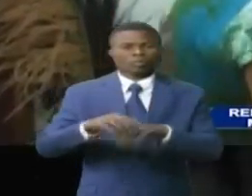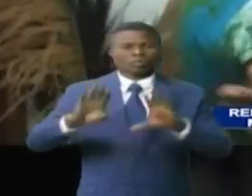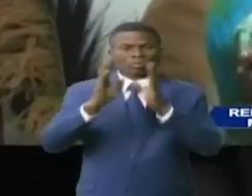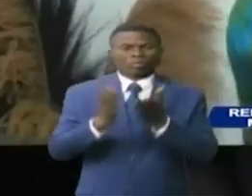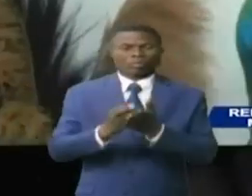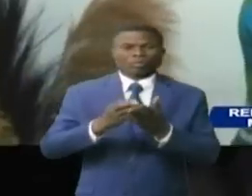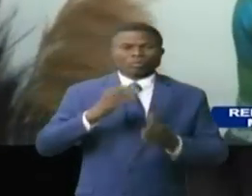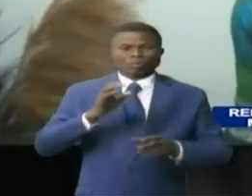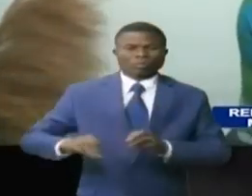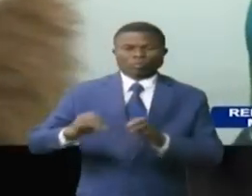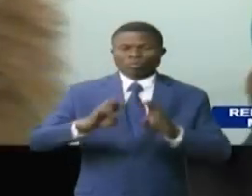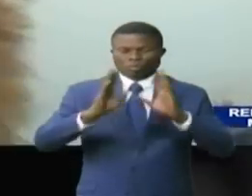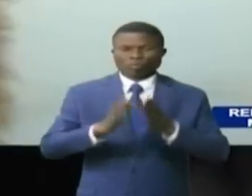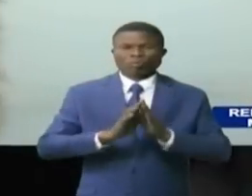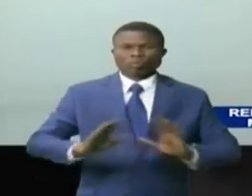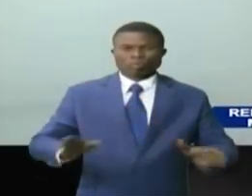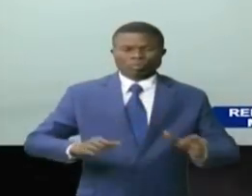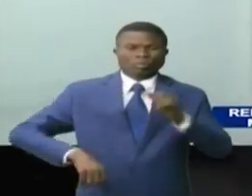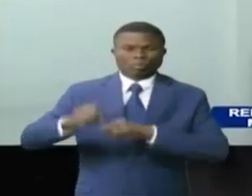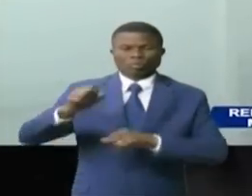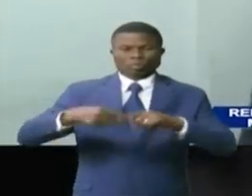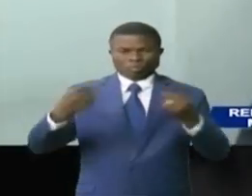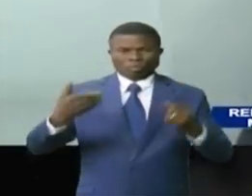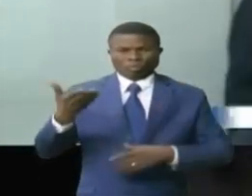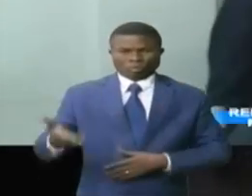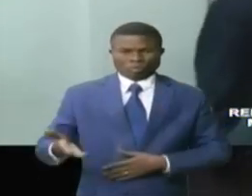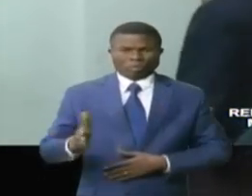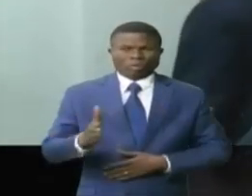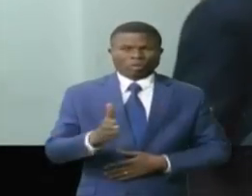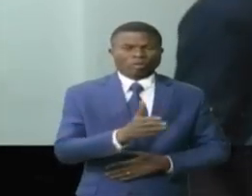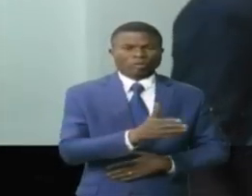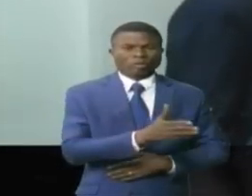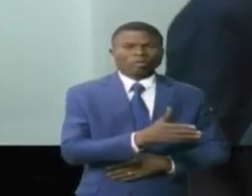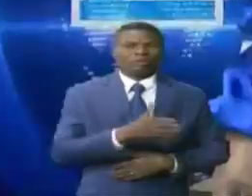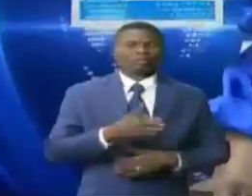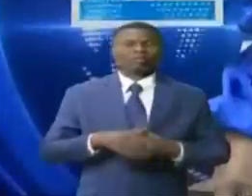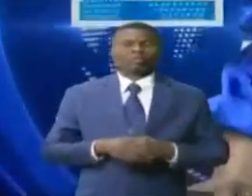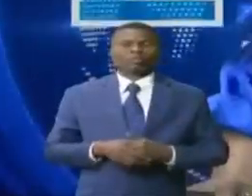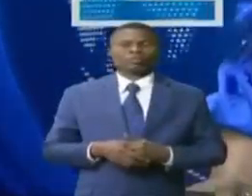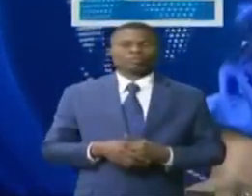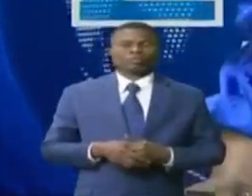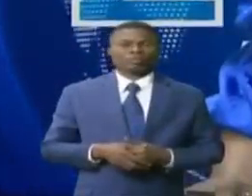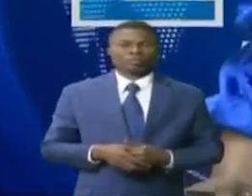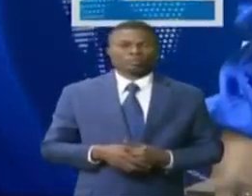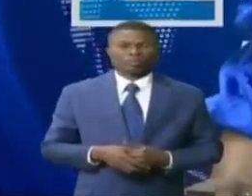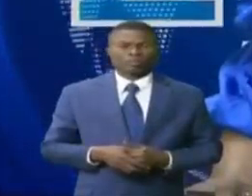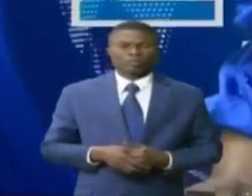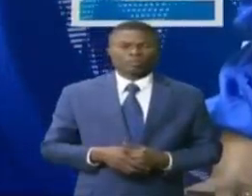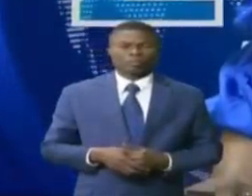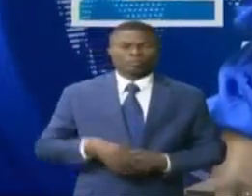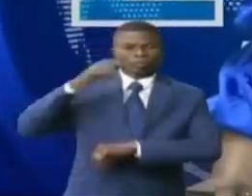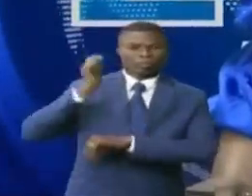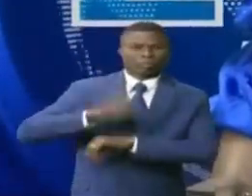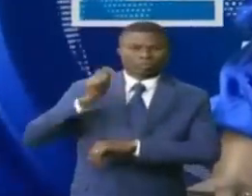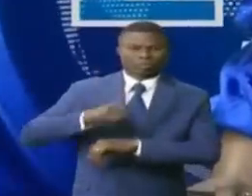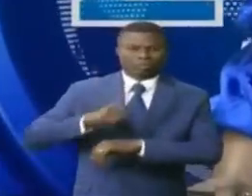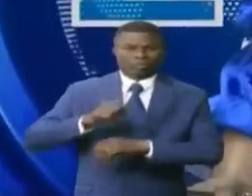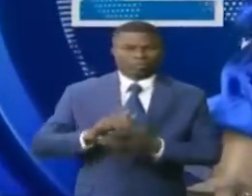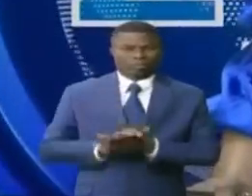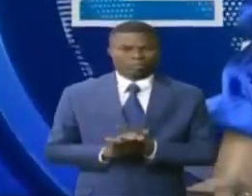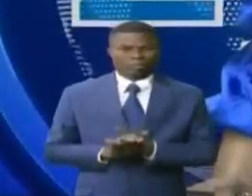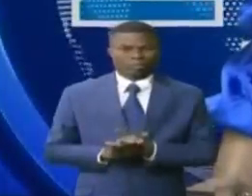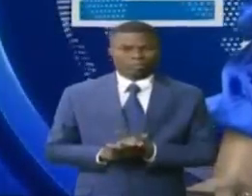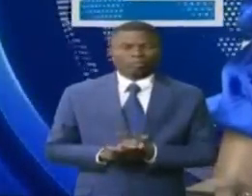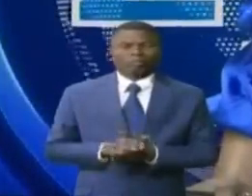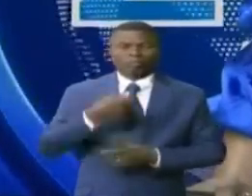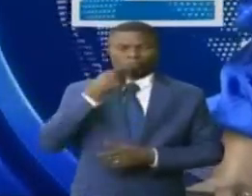forces négatives au processus de démobilisation reste à jour. Et en justice, sachez que la plus haute